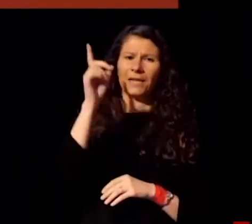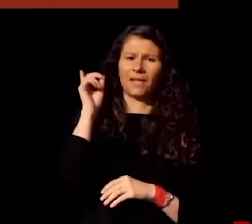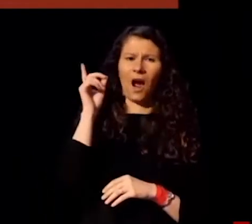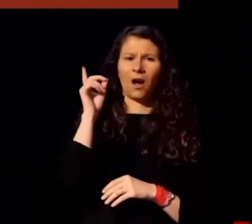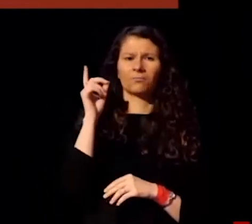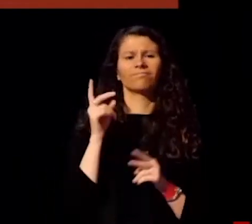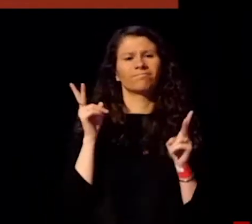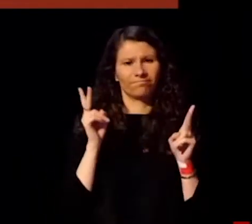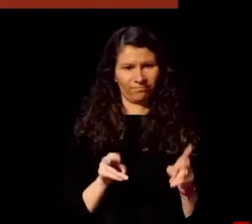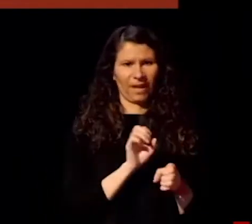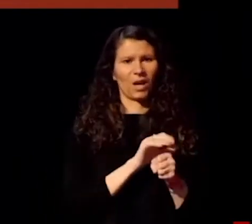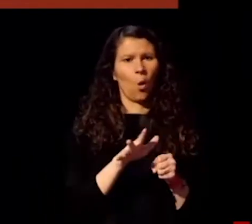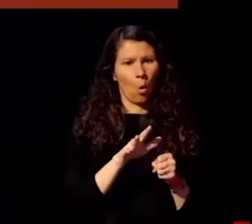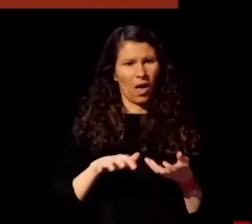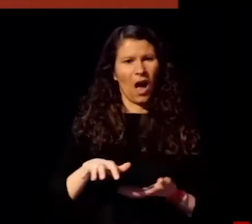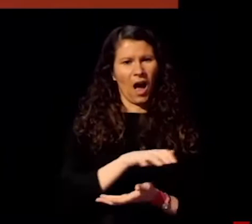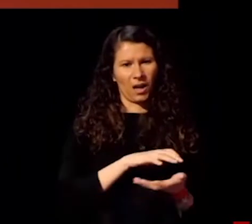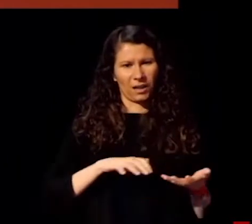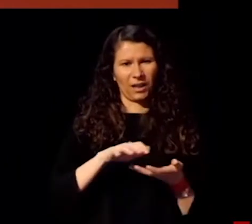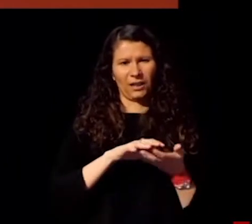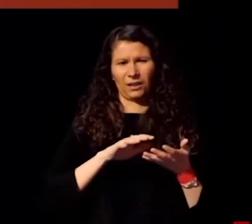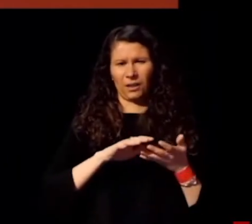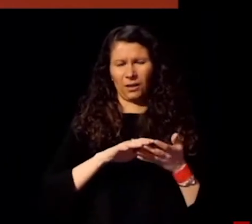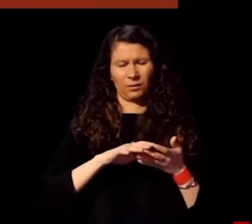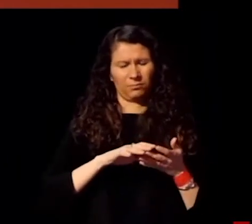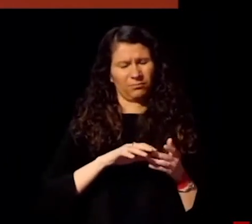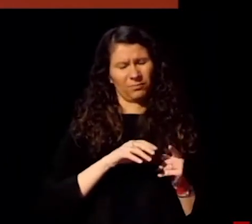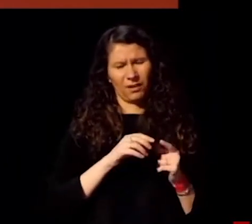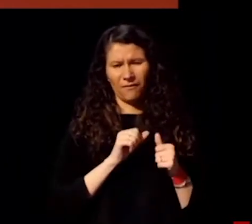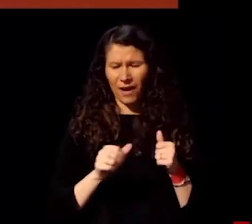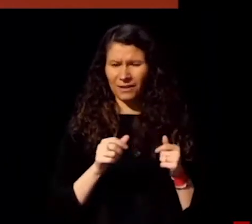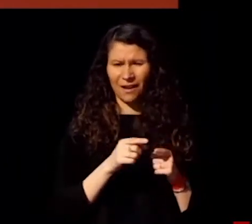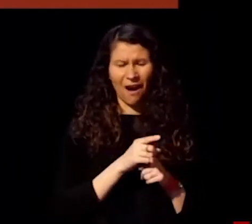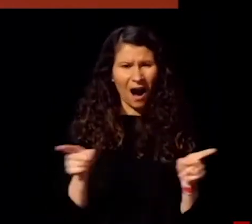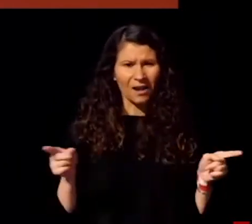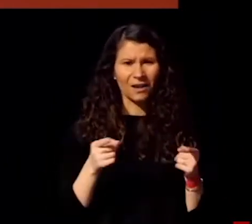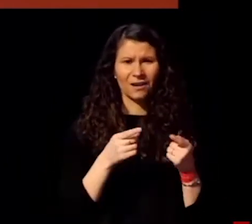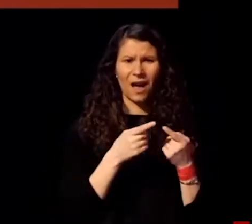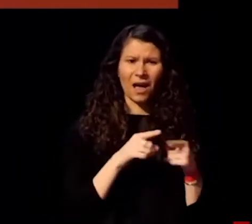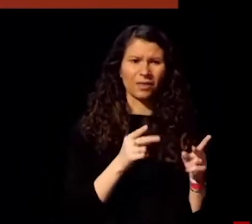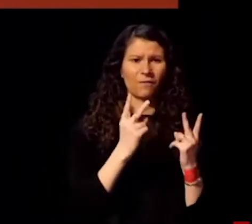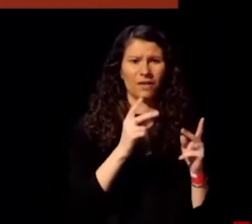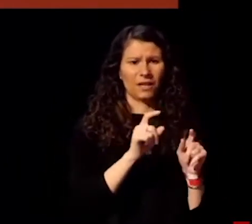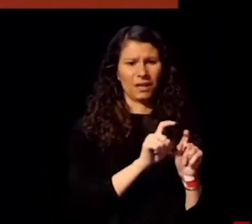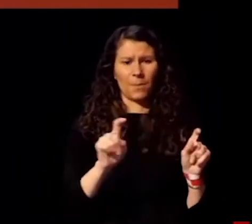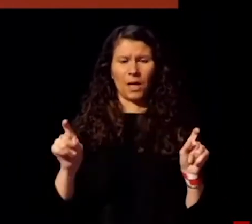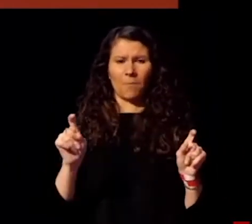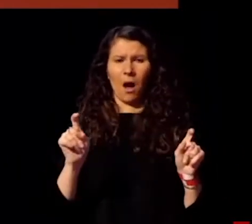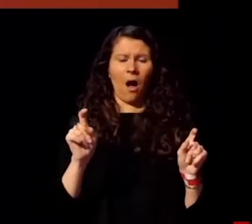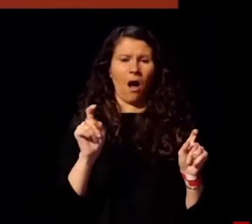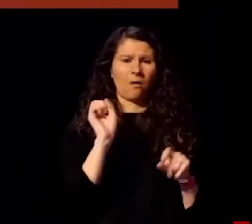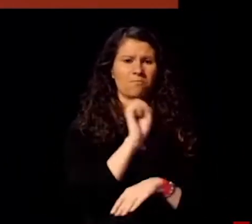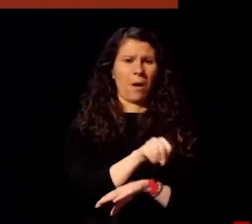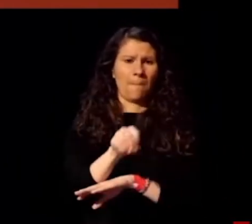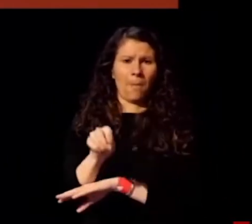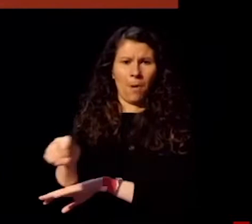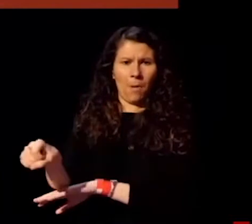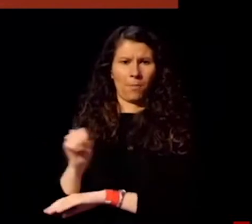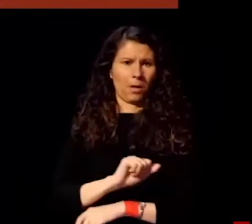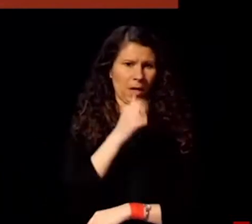die korona krise nahezu alle anderen relevanten themen auf den ersten blick